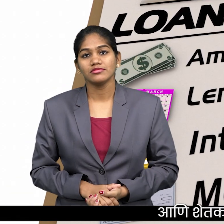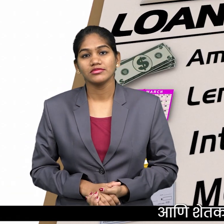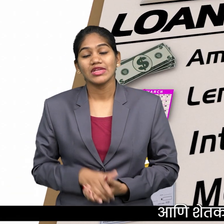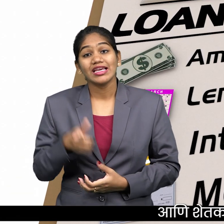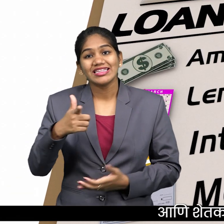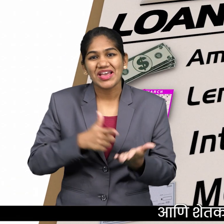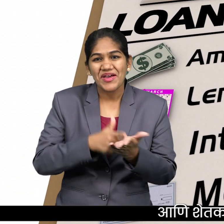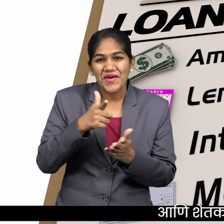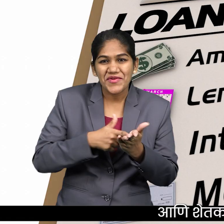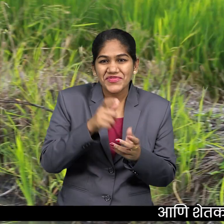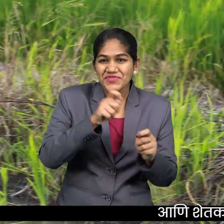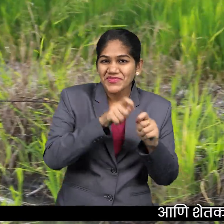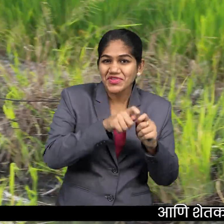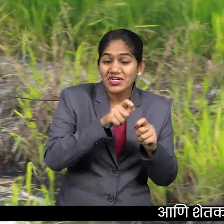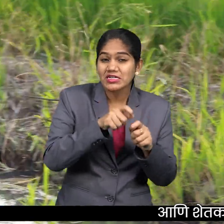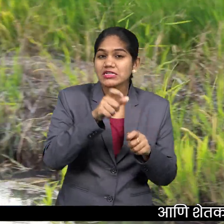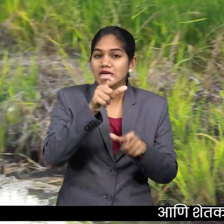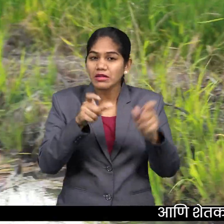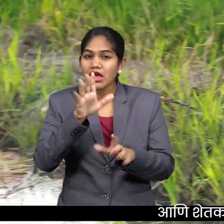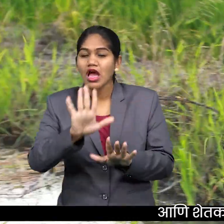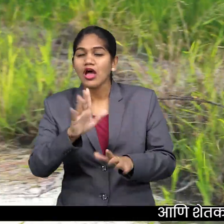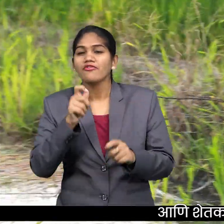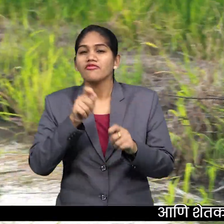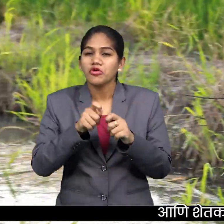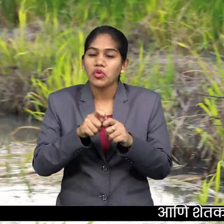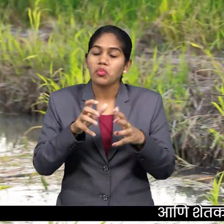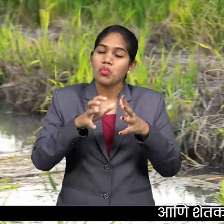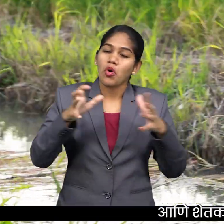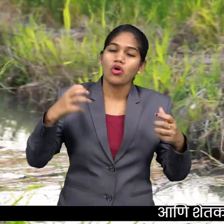आणि शेतकऱ्यांना कर्ज फेडण्यासाठी